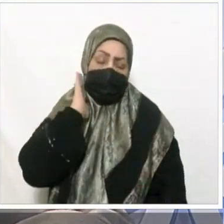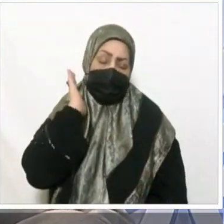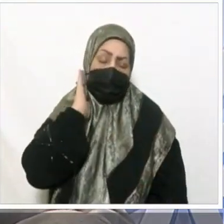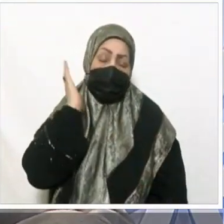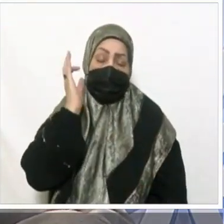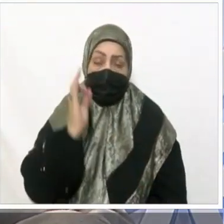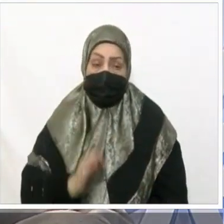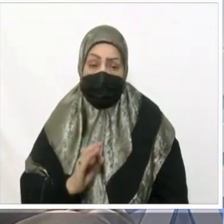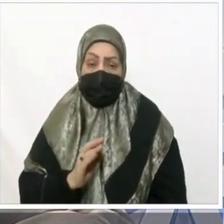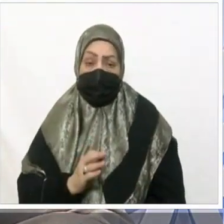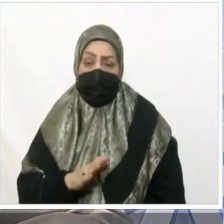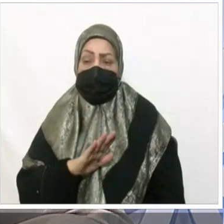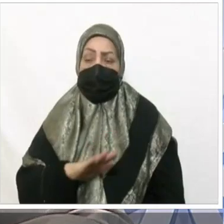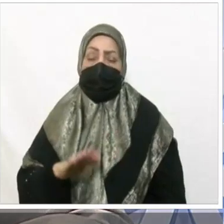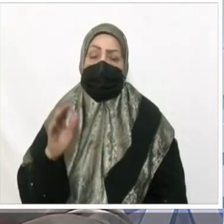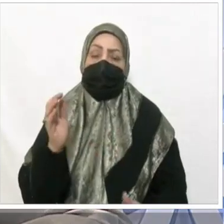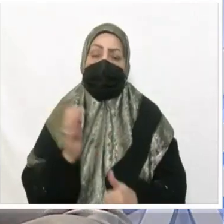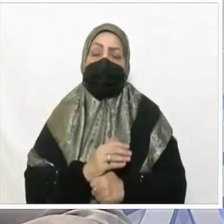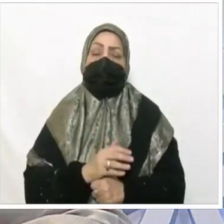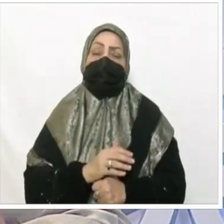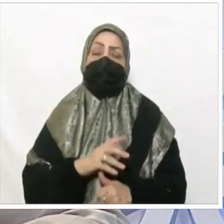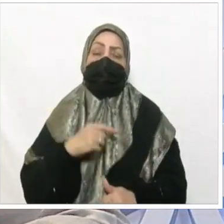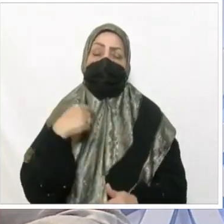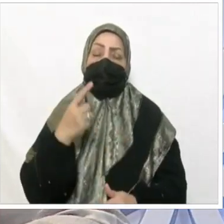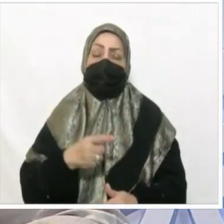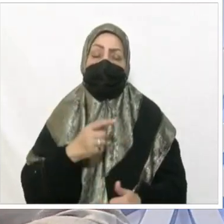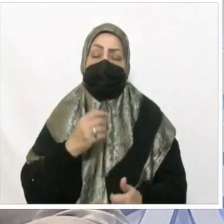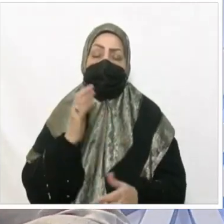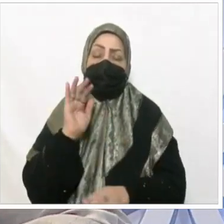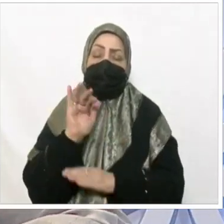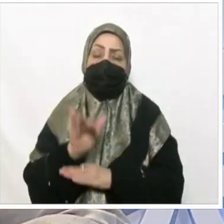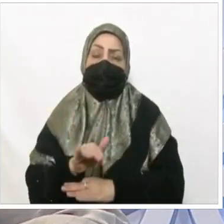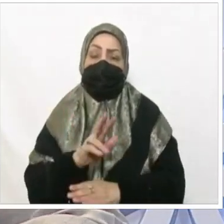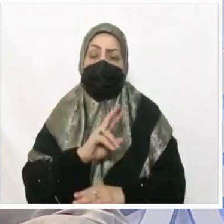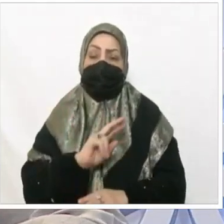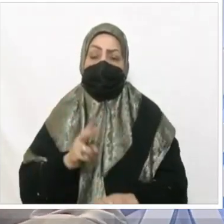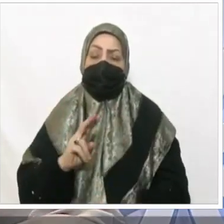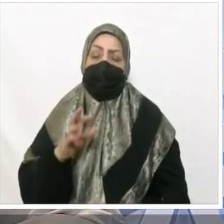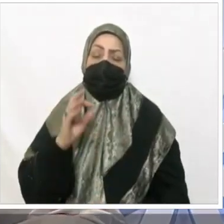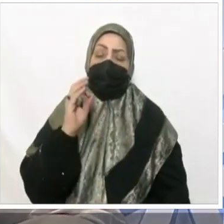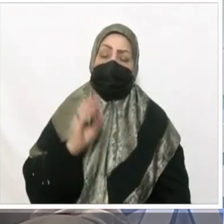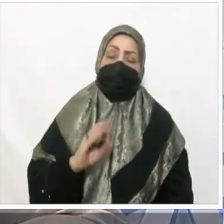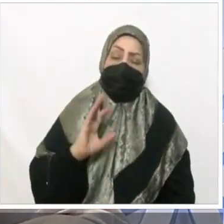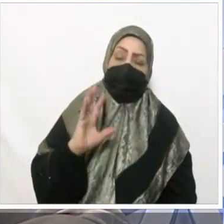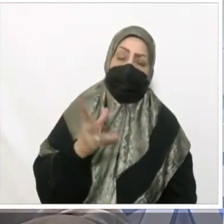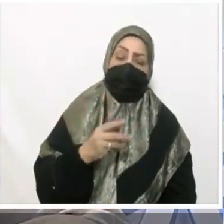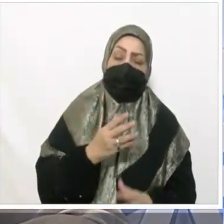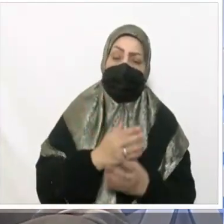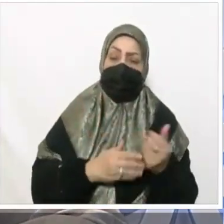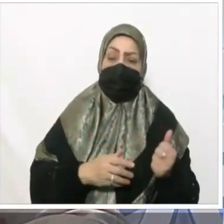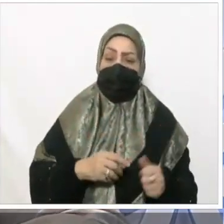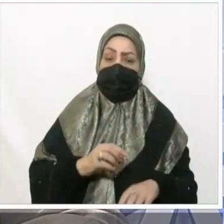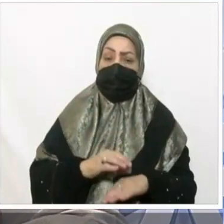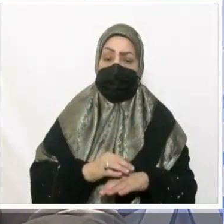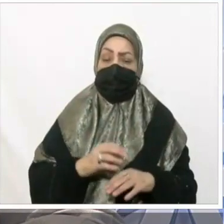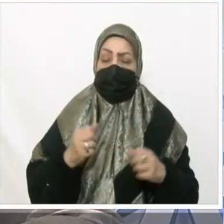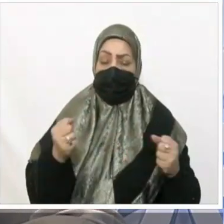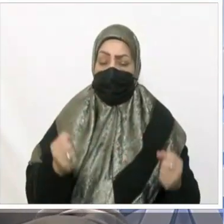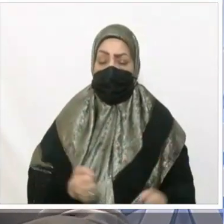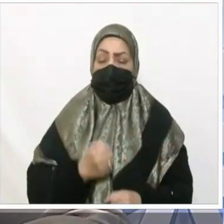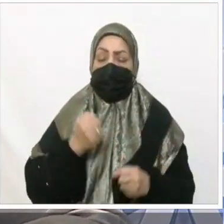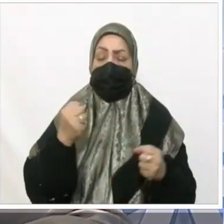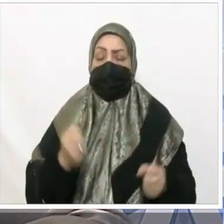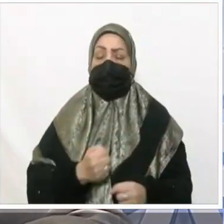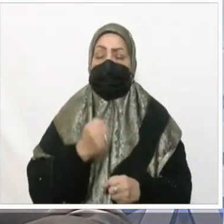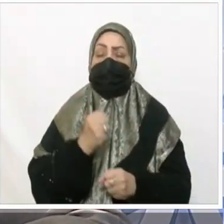النفقة عليها هي والأولاد، فالإنسان يسعى ويشتغل، المهم بالحلال. لكن إذا كان لم تتيسر